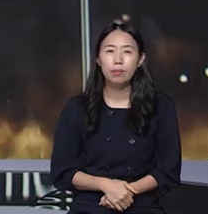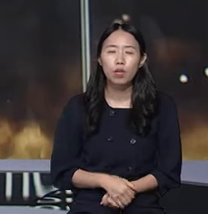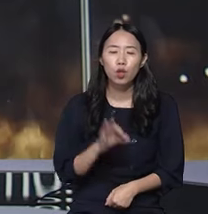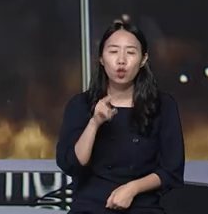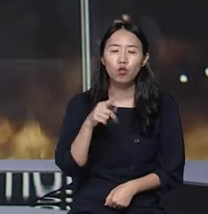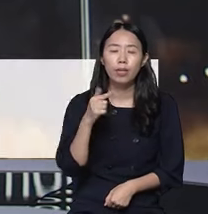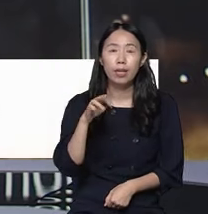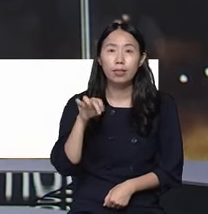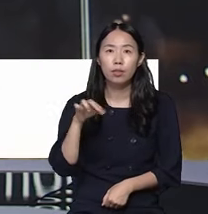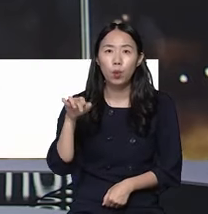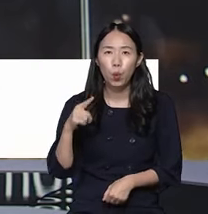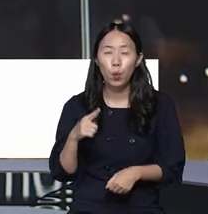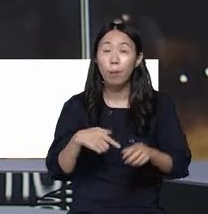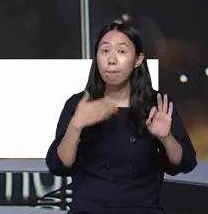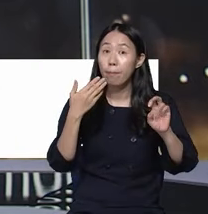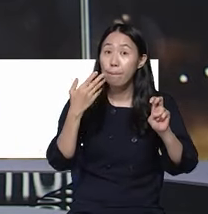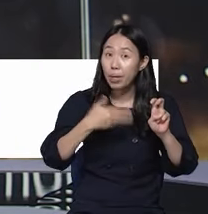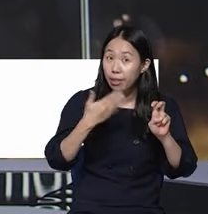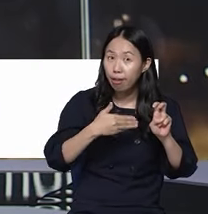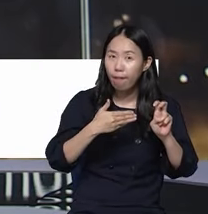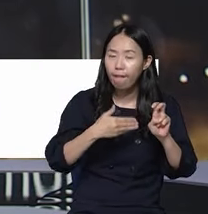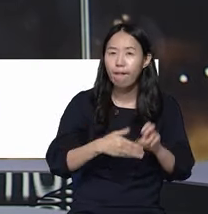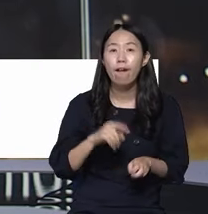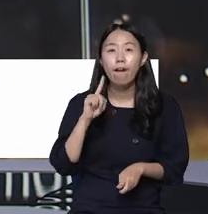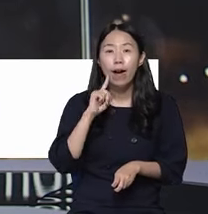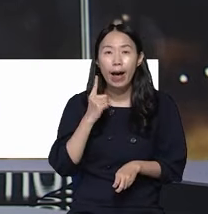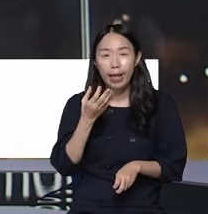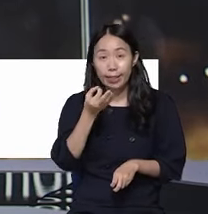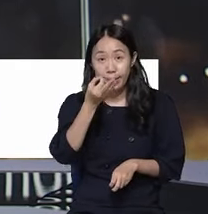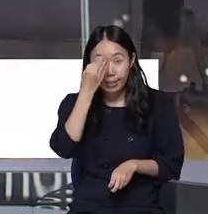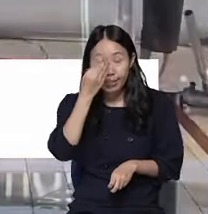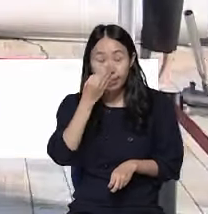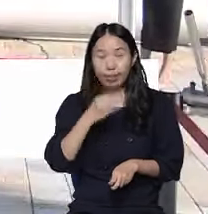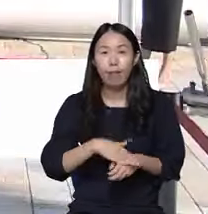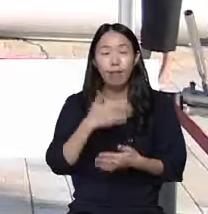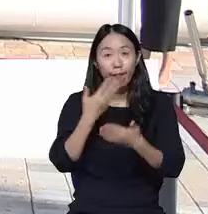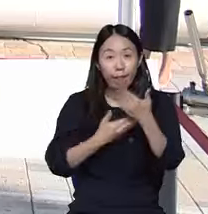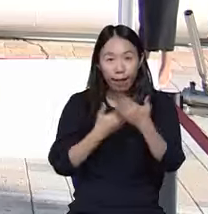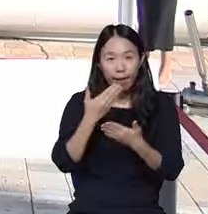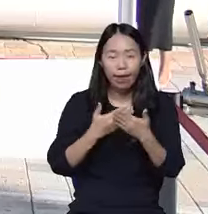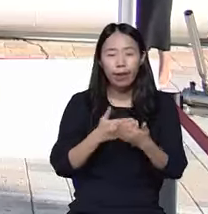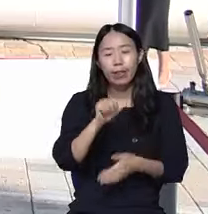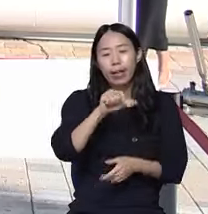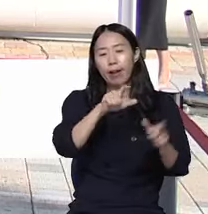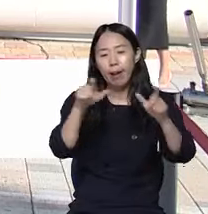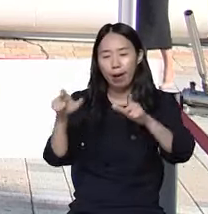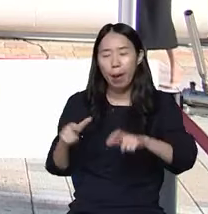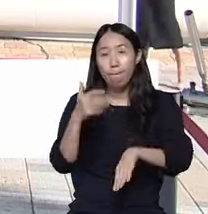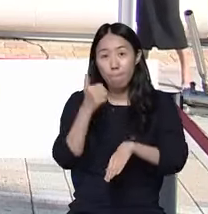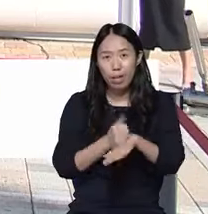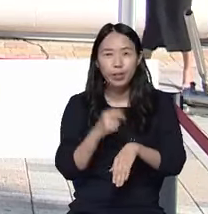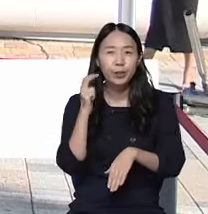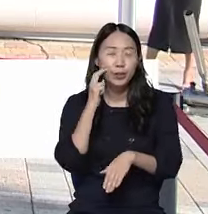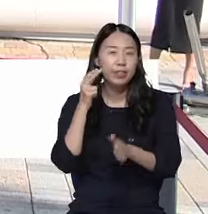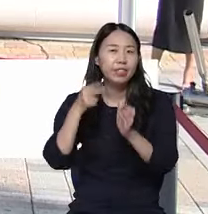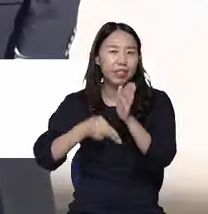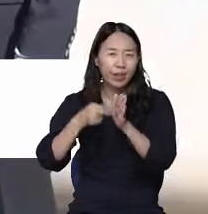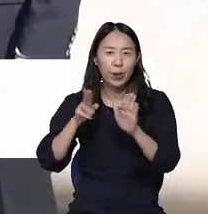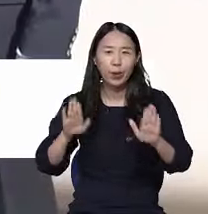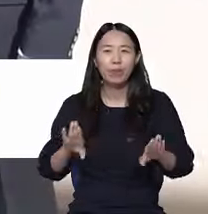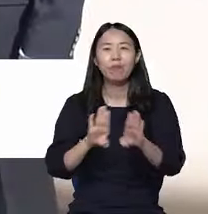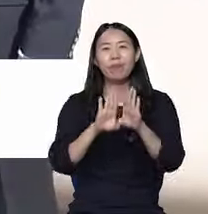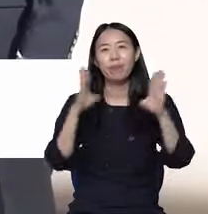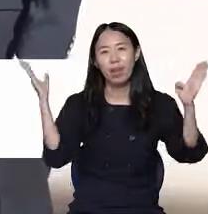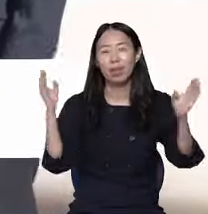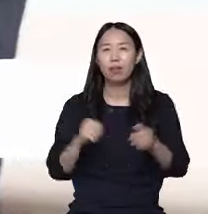유네스코 미디어아트 창의벨트 5개 권역 중 마지막으로 광주 송정역 빛의 관문이 개막했습니다. 오늘